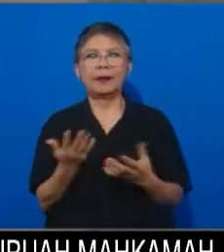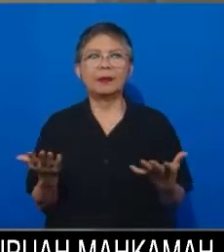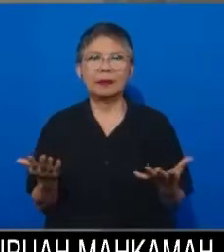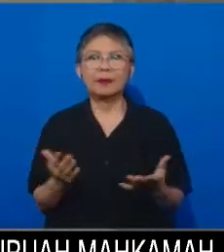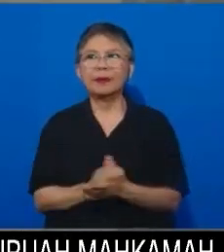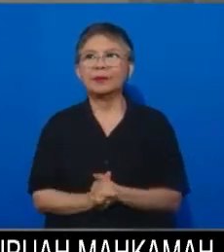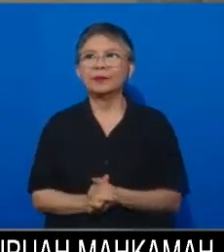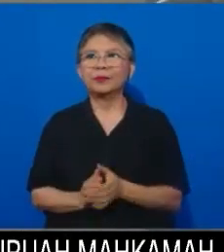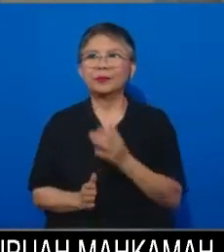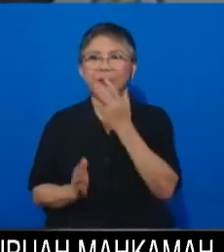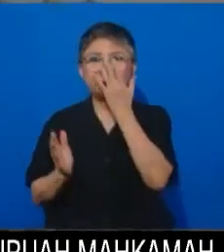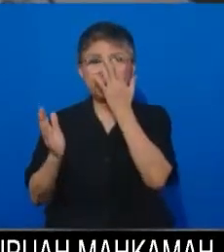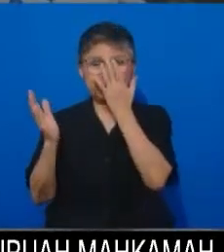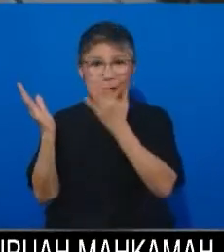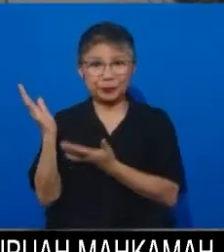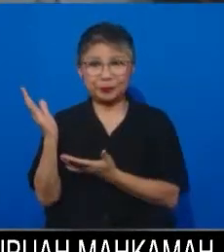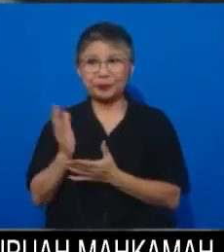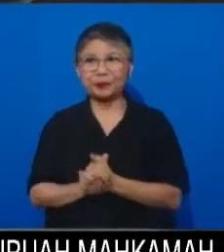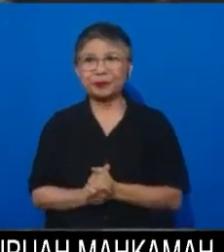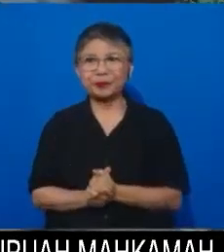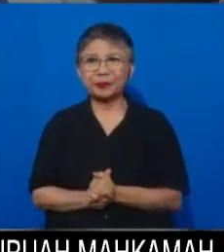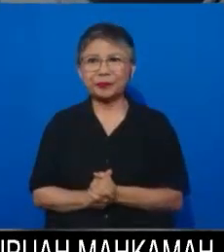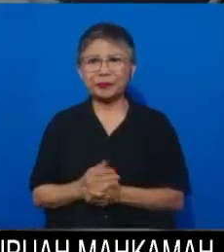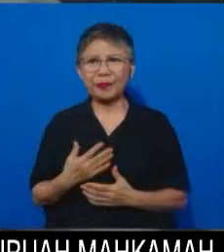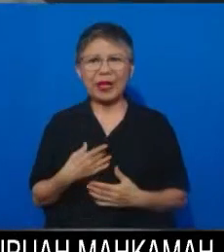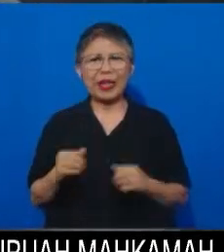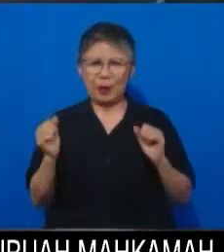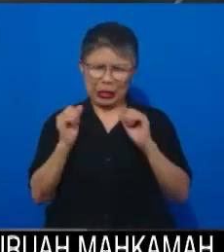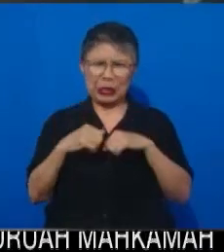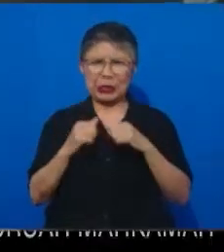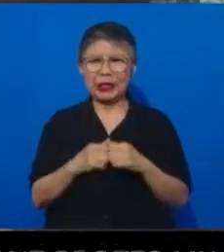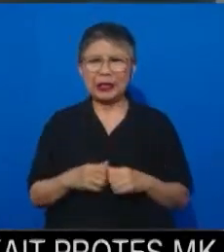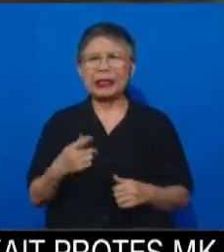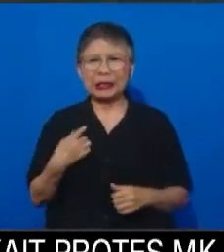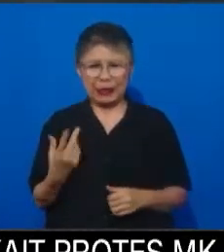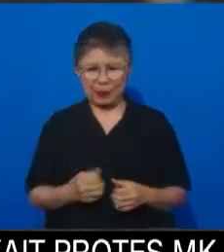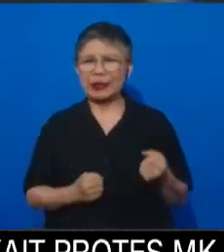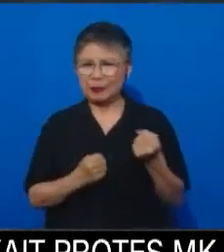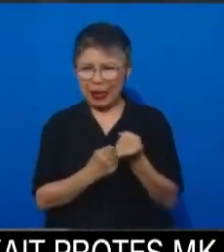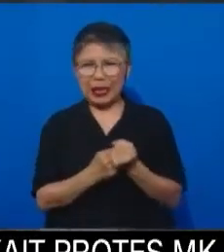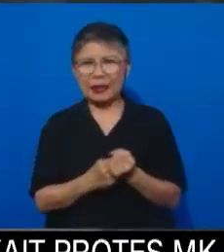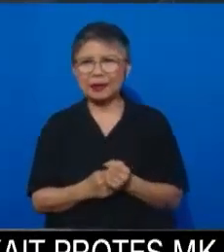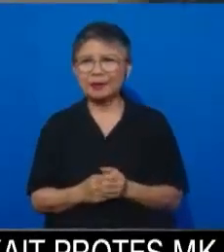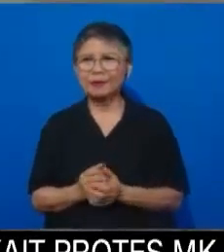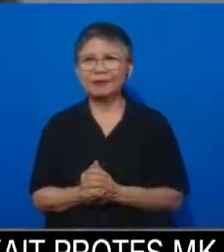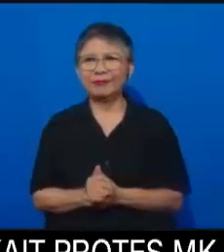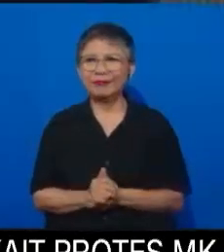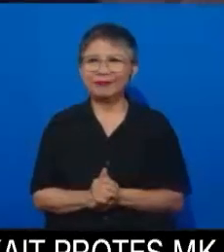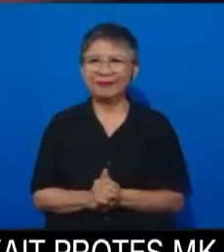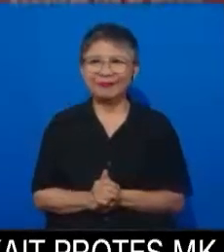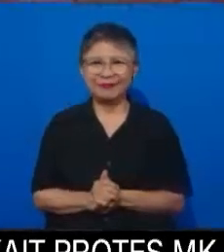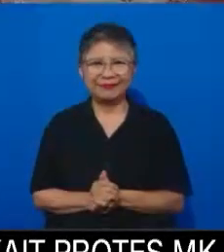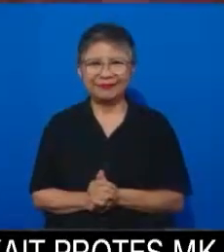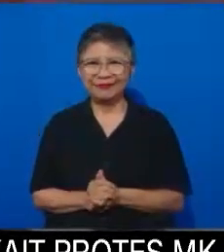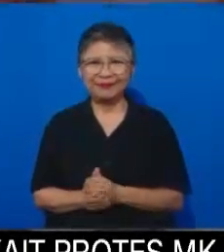Sepakat sama Mas Gibran ya, dan Mas Kaisang? Ya sepakat lah. Berarti arah mendukungnya ya, Pak Prabowo? Sepakat. Nih, Pak, dukungnya Prabowo ya Pak?